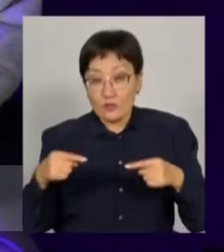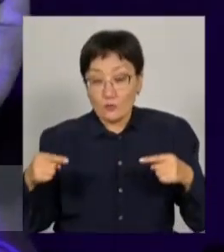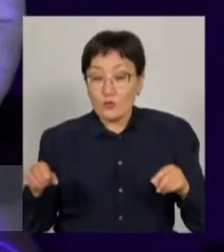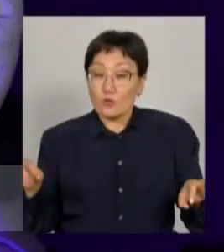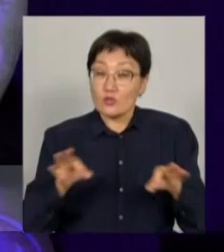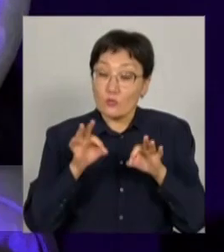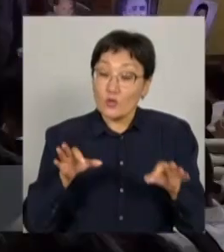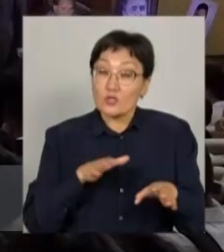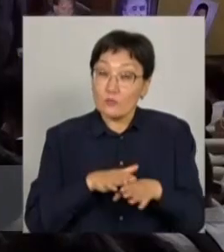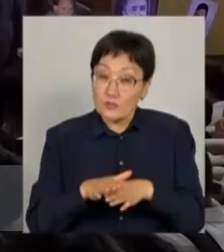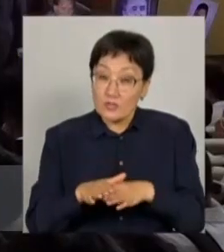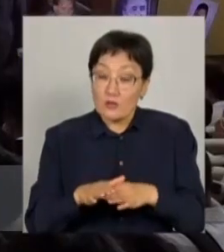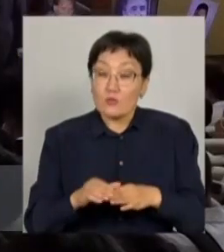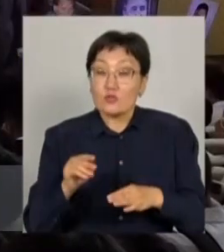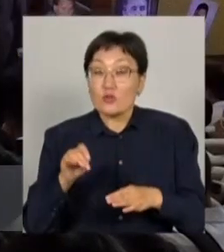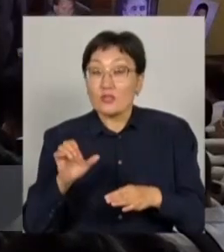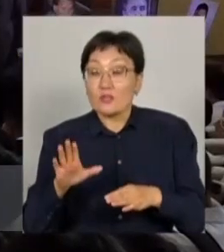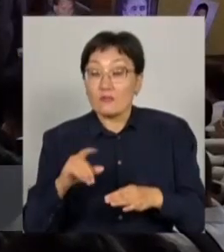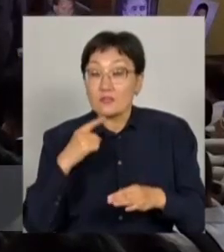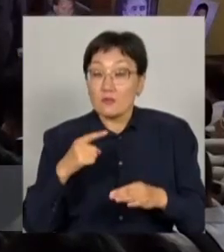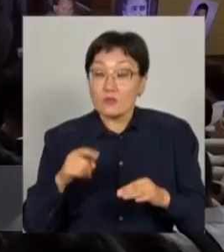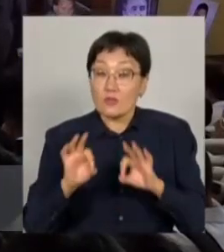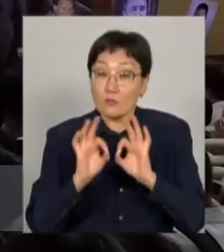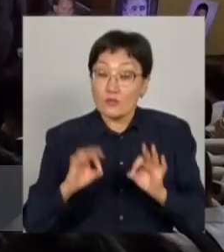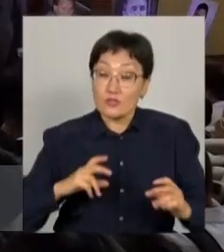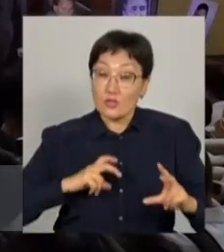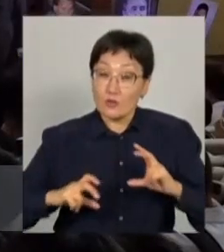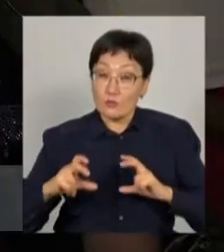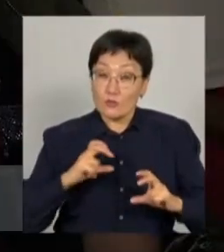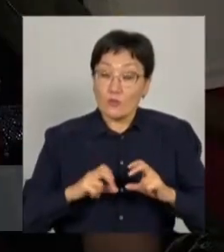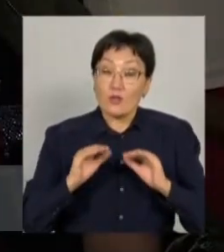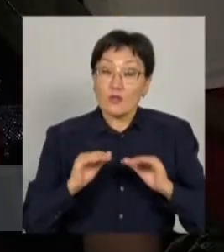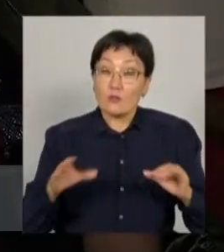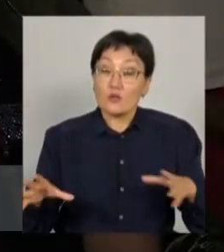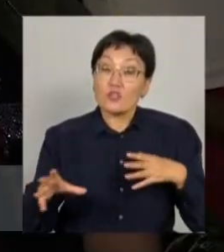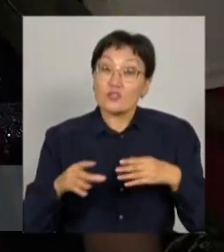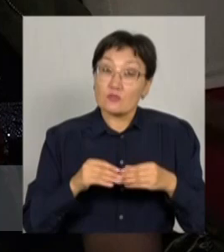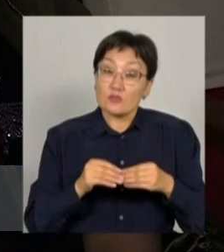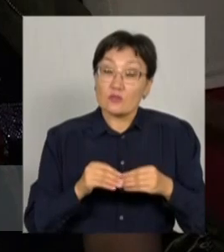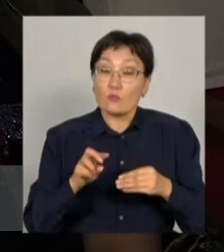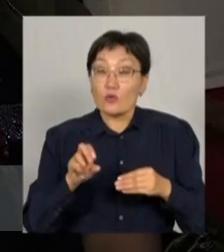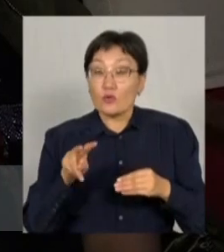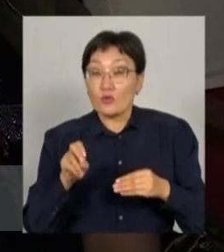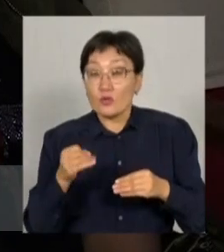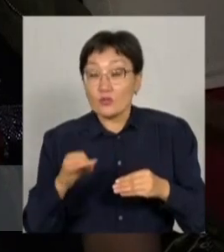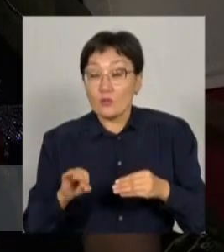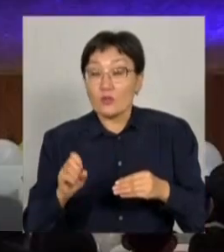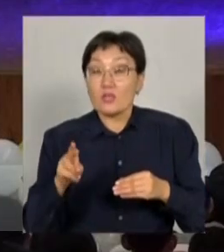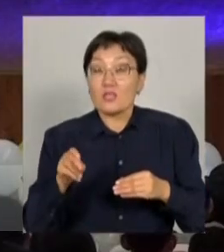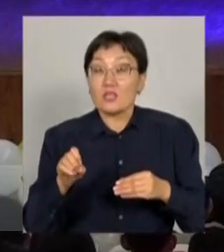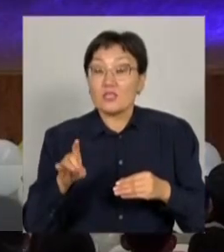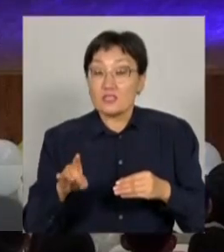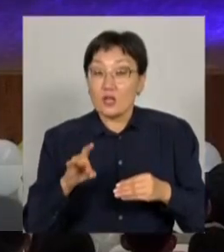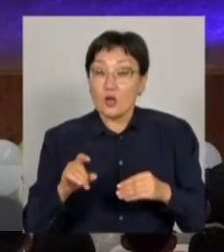әндер шырқады. Сондай-ақ Темірбек Жүргенов атындағы өнер академиясының шәкірттері балалармен бірлесе Оралхан Бөкейдің «Қасқыр ұлыған